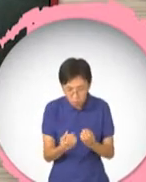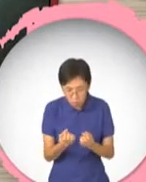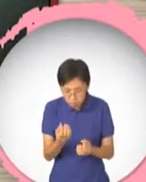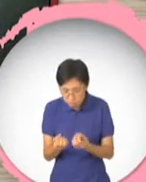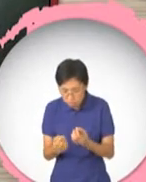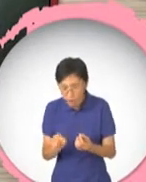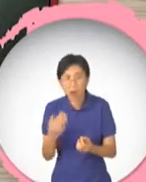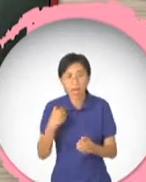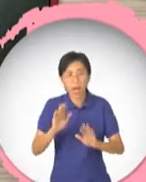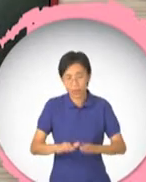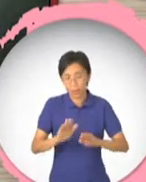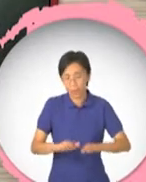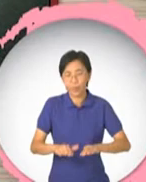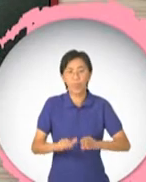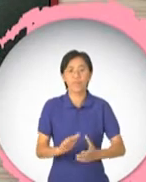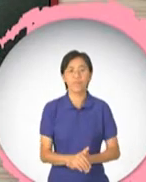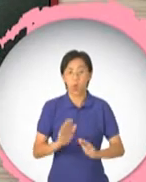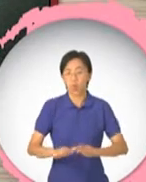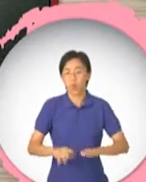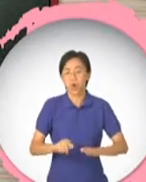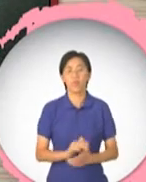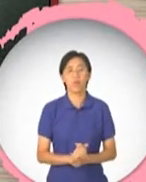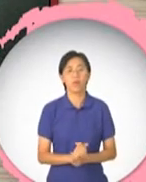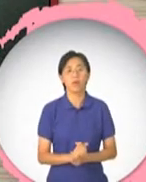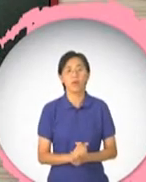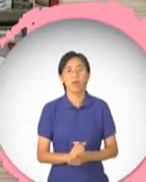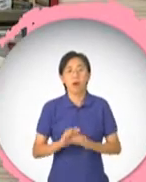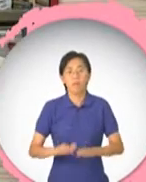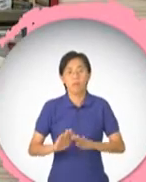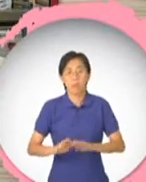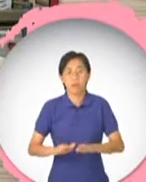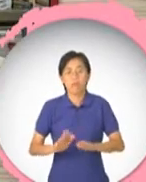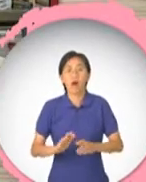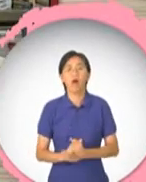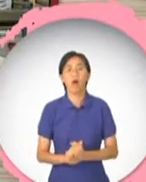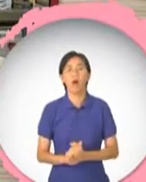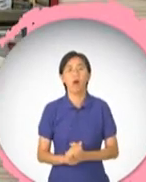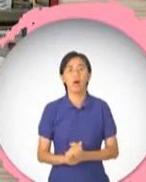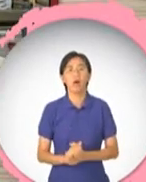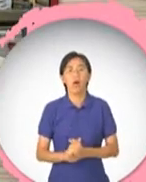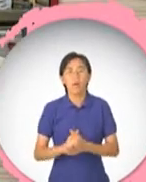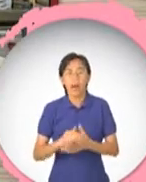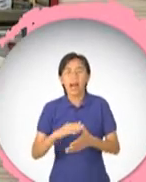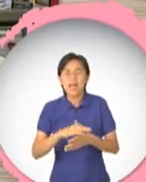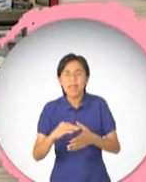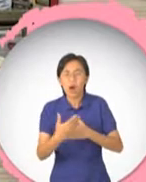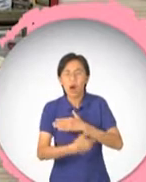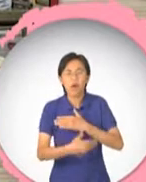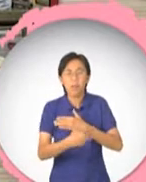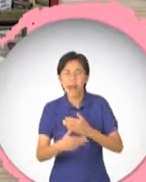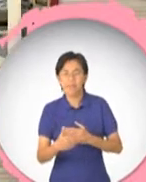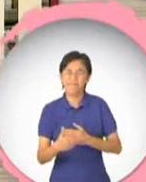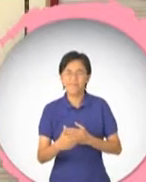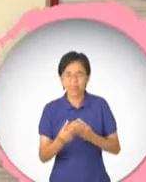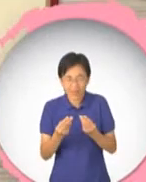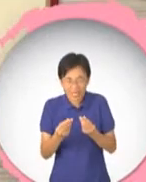ไม่งั้นฟองอากาศพวกนี้ถ้ายังอยู่ในเนื้อขนมปังมากเกินไปมันจะเป็นฟองอากาศใหญ่ทำให้เนื้อขนมของเรามันหยาบเกินไปนะคะจากนั้นเ